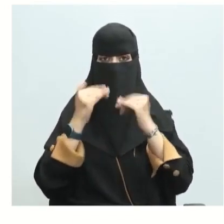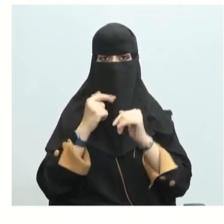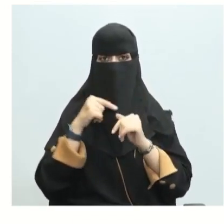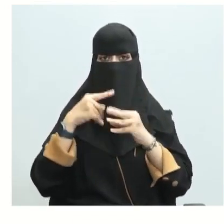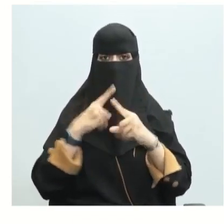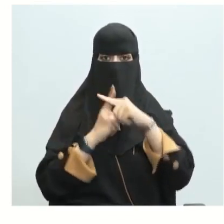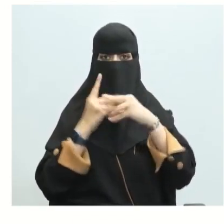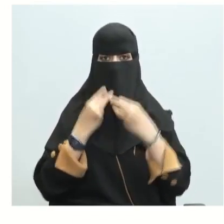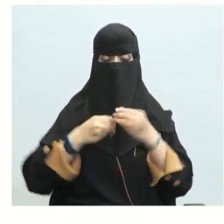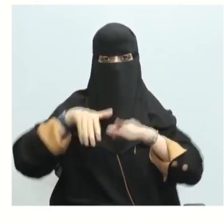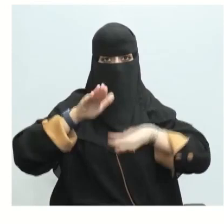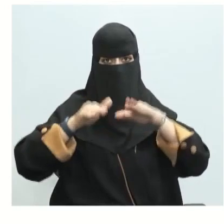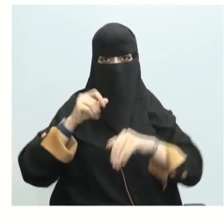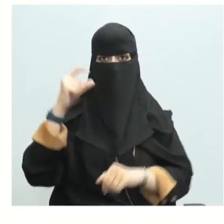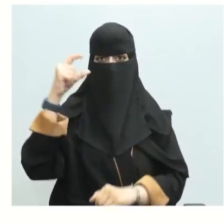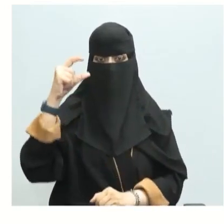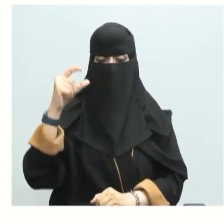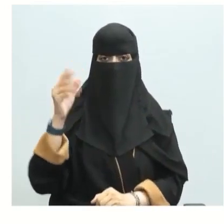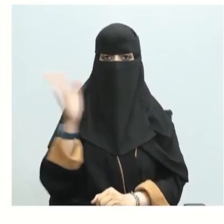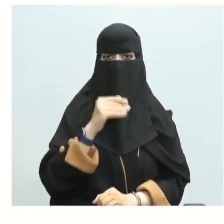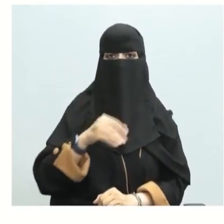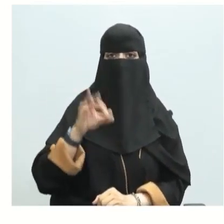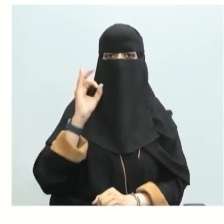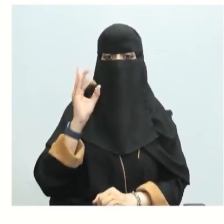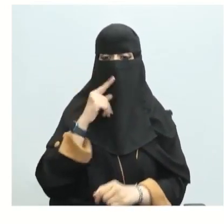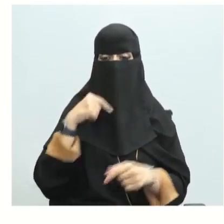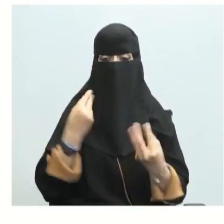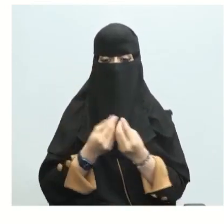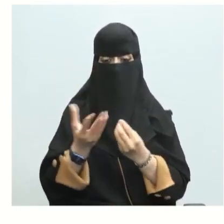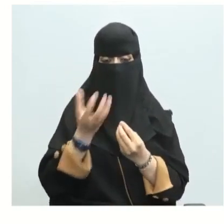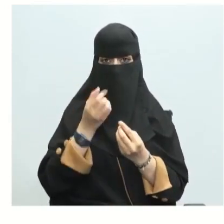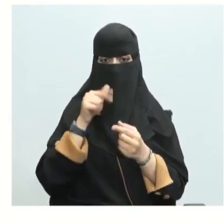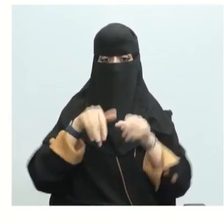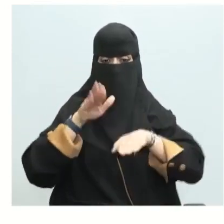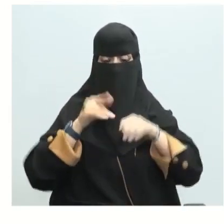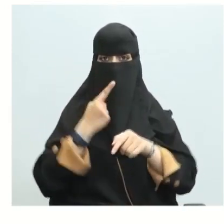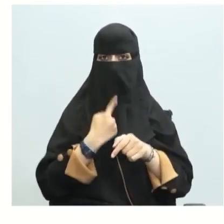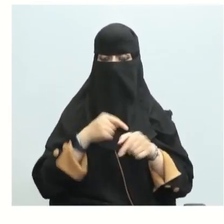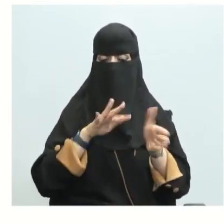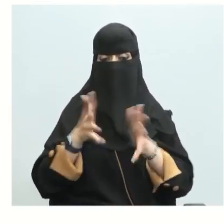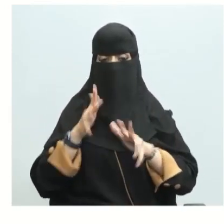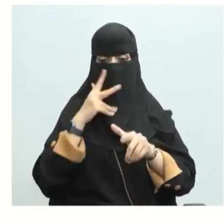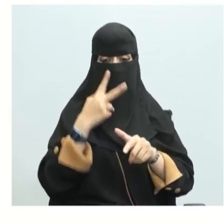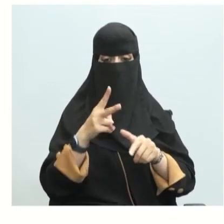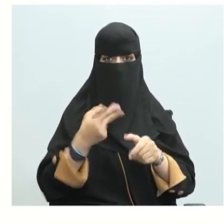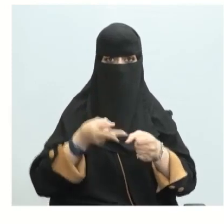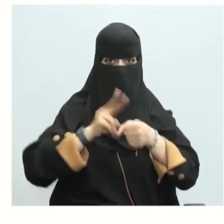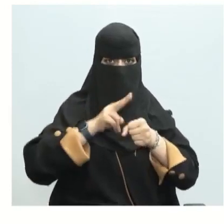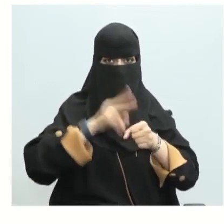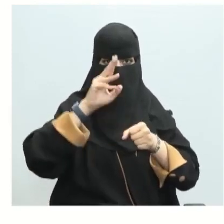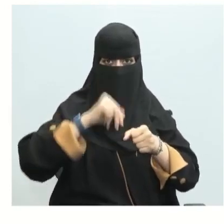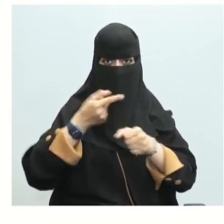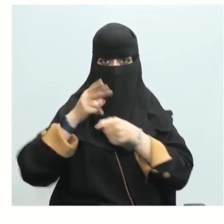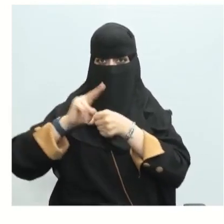اجمع المعادلتين سي ودي لتحصل على المعادله المطلوبه شاهد الان هل يوجد بعض الاشياء المتكرره او بعض